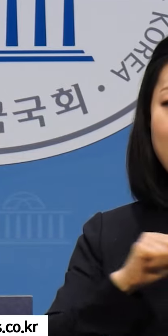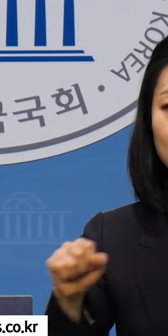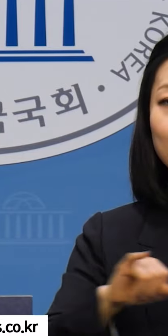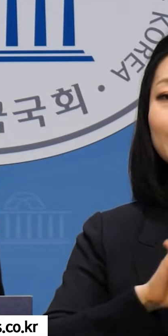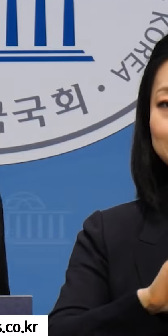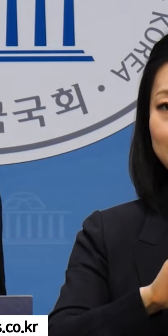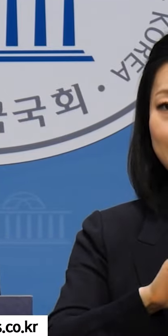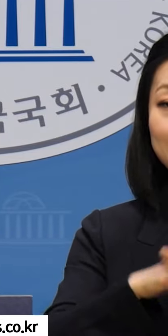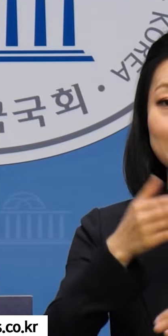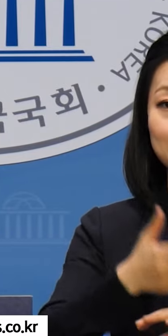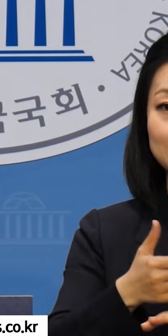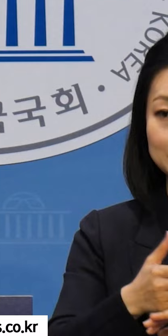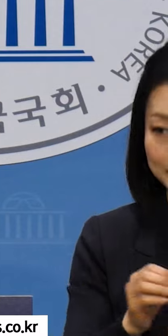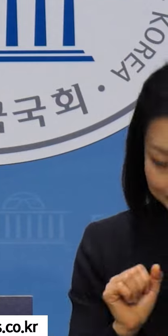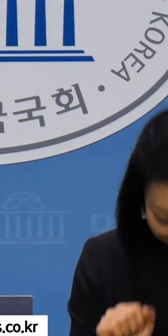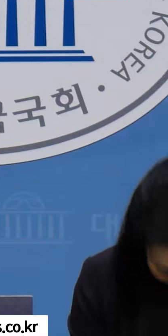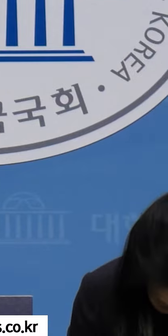행동하겠습니다